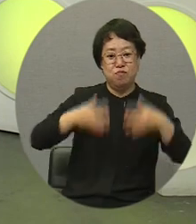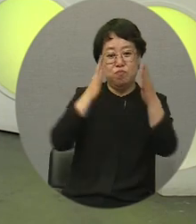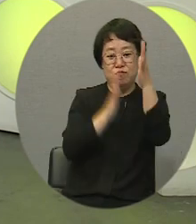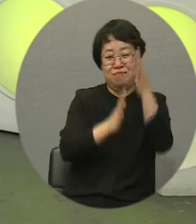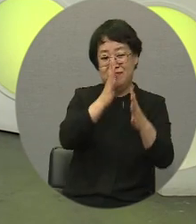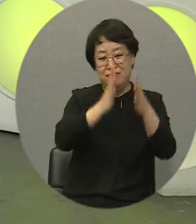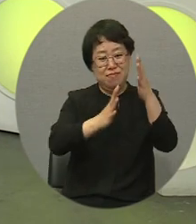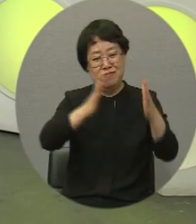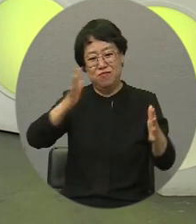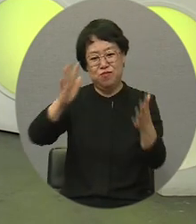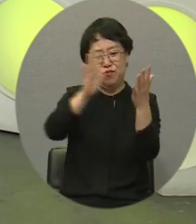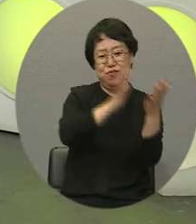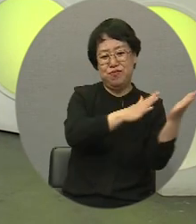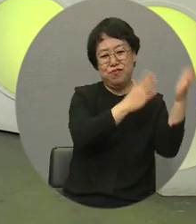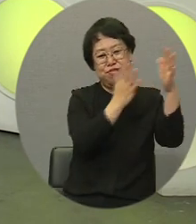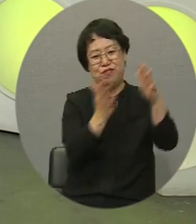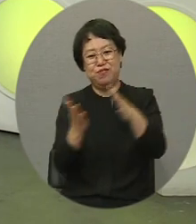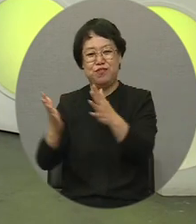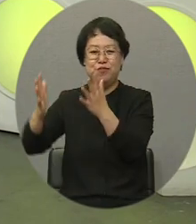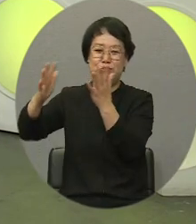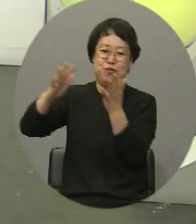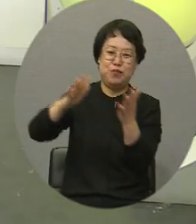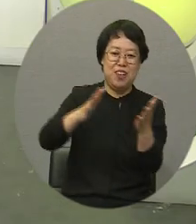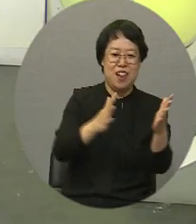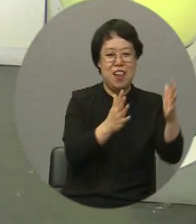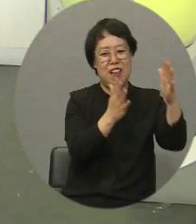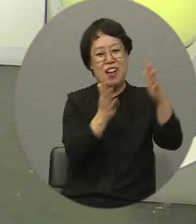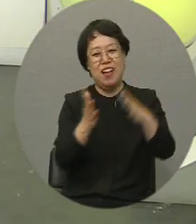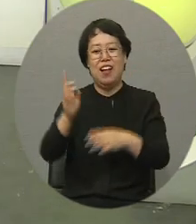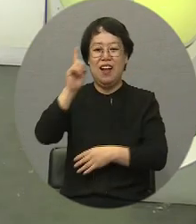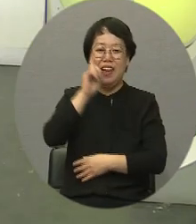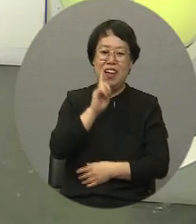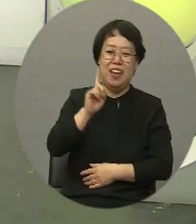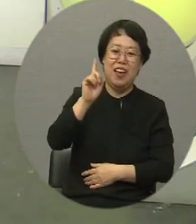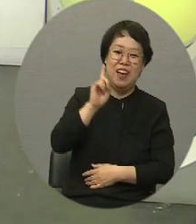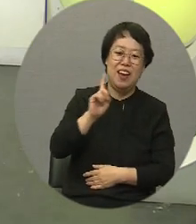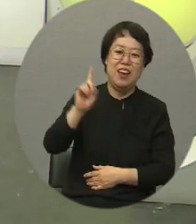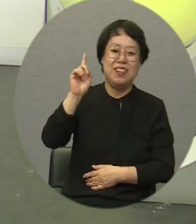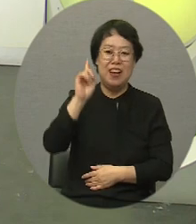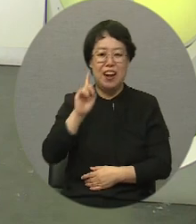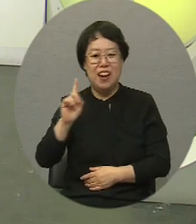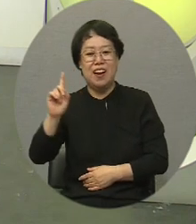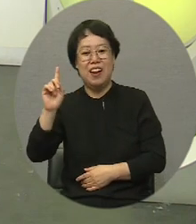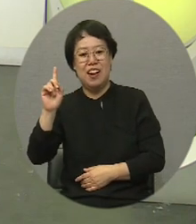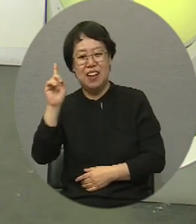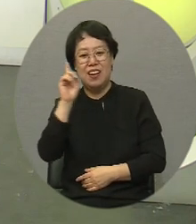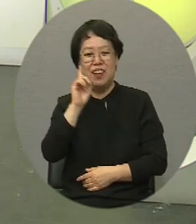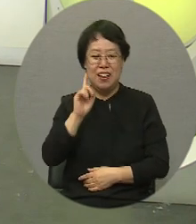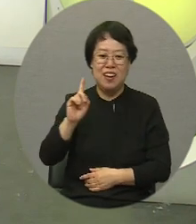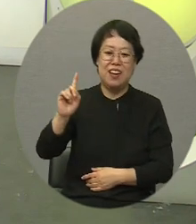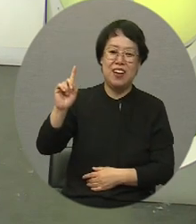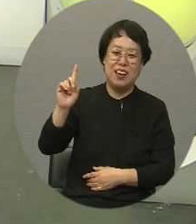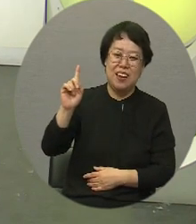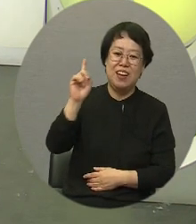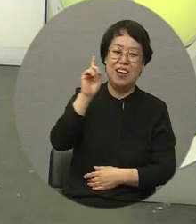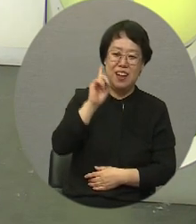시냇가에 보들피는 듯 비레비레비레비 라라란라 라라란라